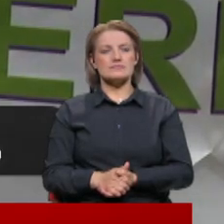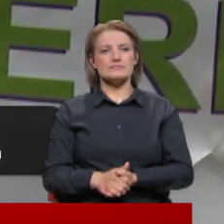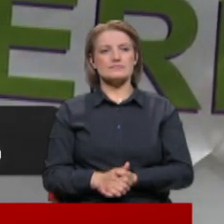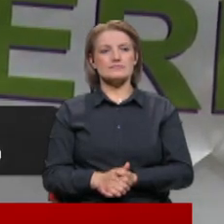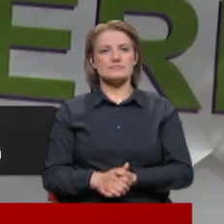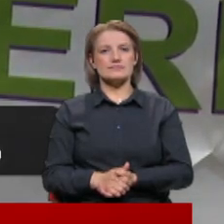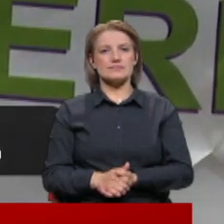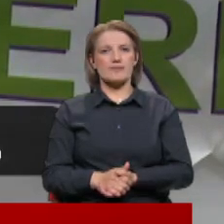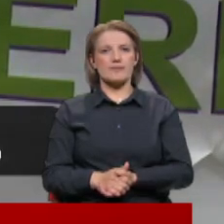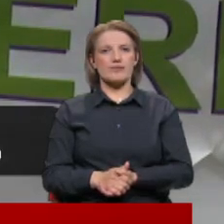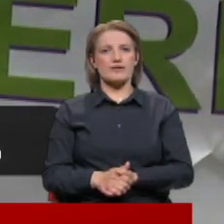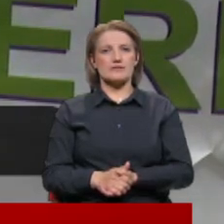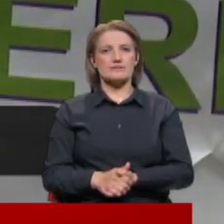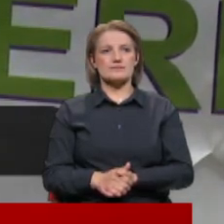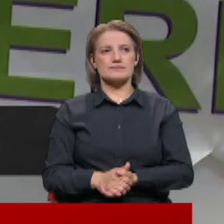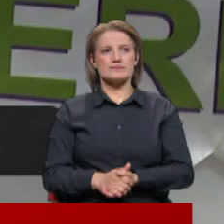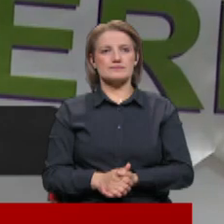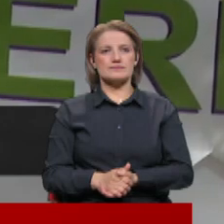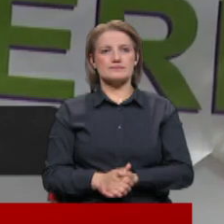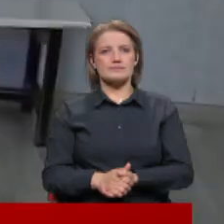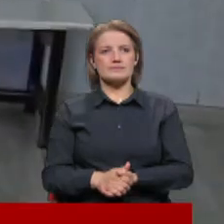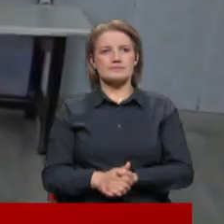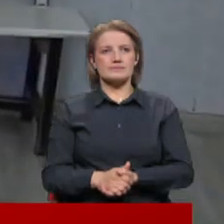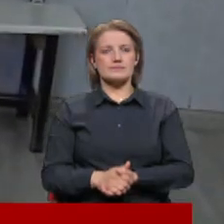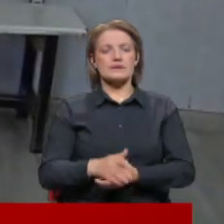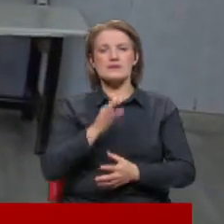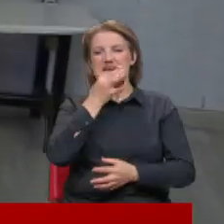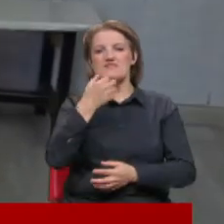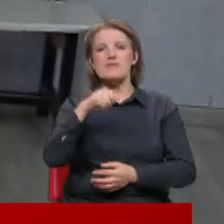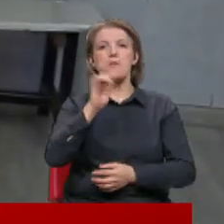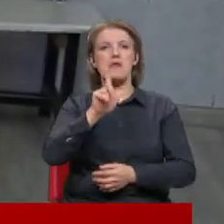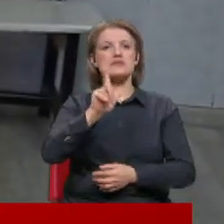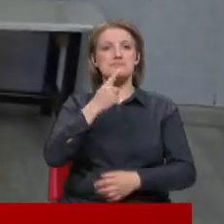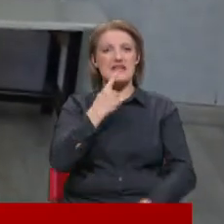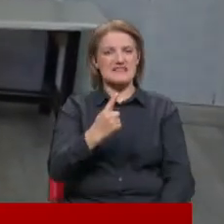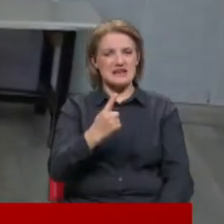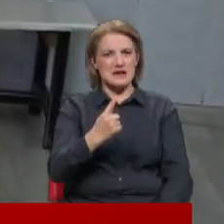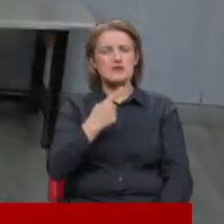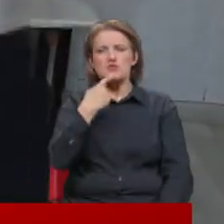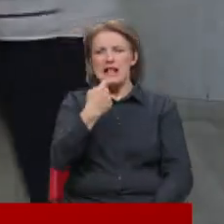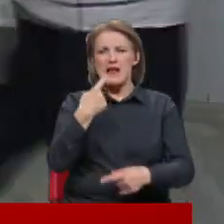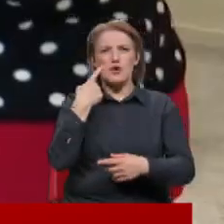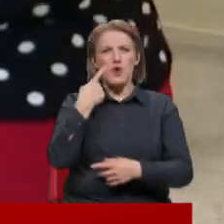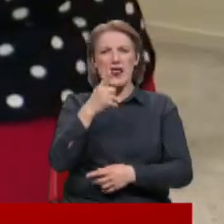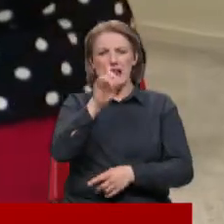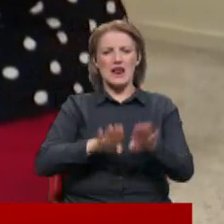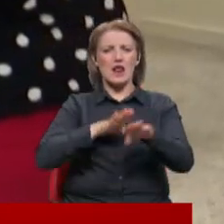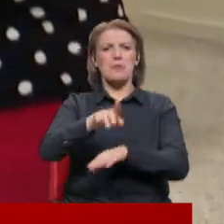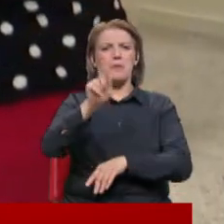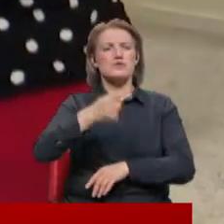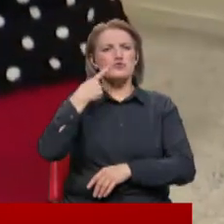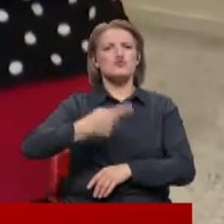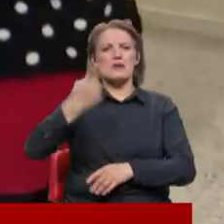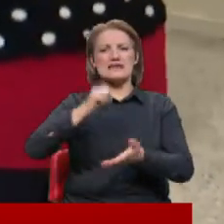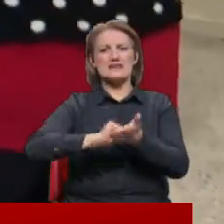çalışıyorlar buna hiçbir şekilde müsaade etmemek lazım müsaade etmemek lazım Dedi iddiaya göre ilk adımı attı Cumhuriyet